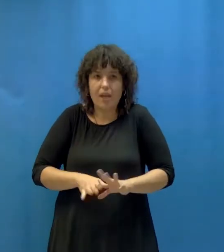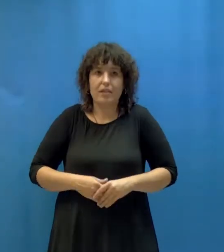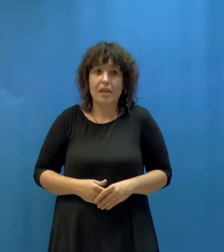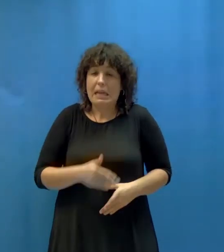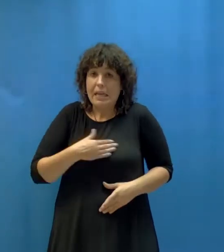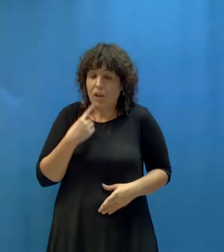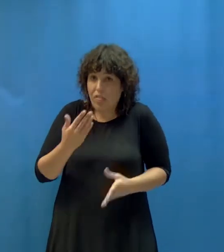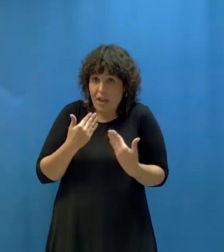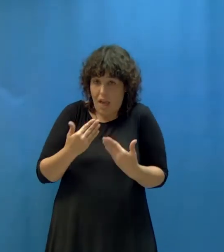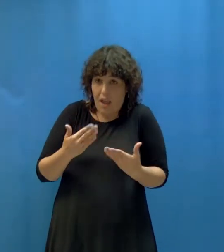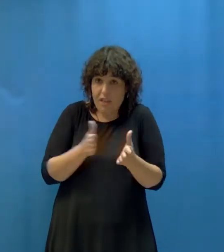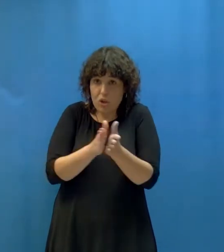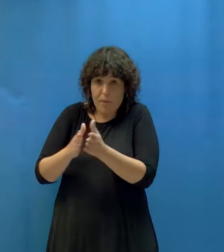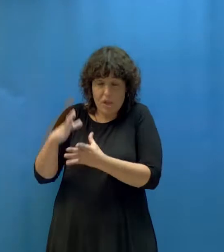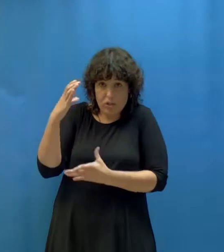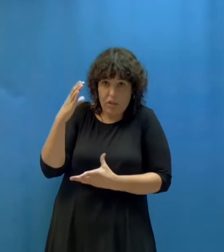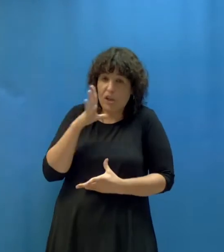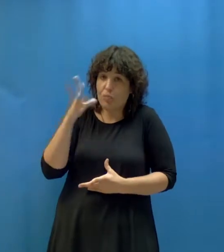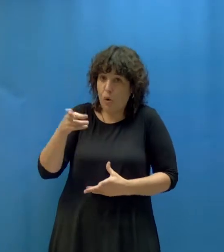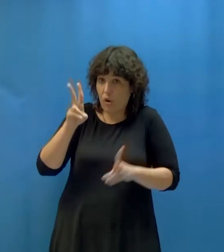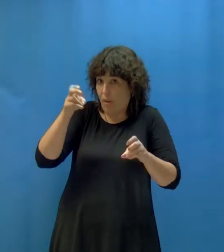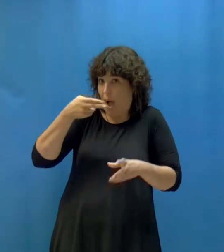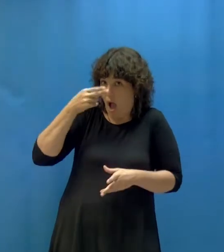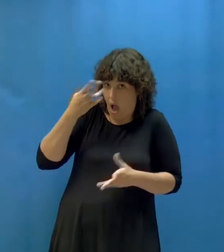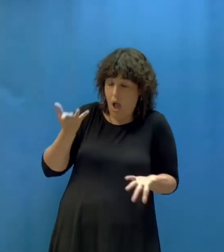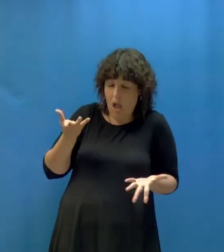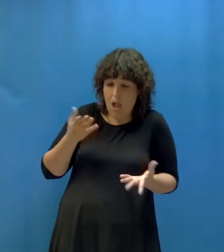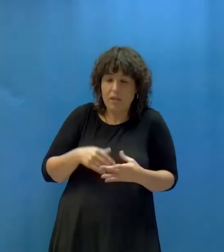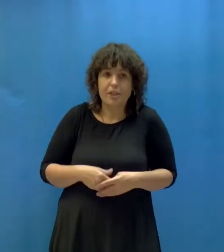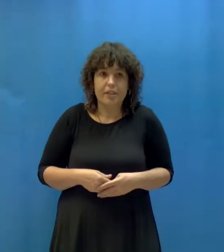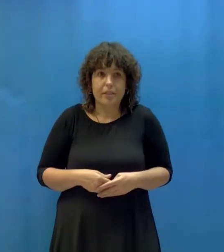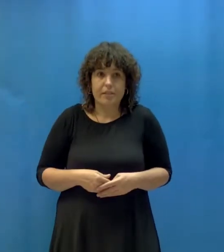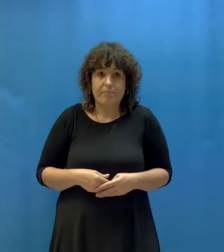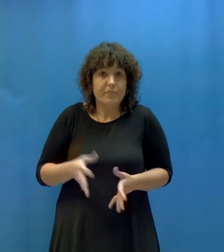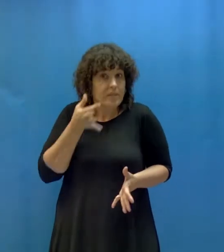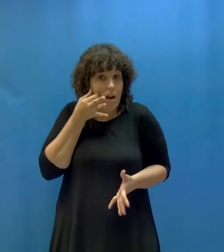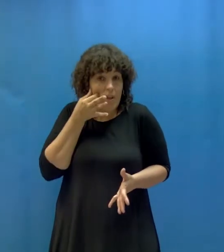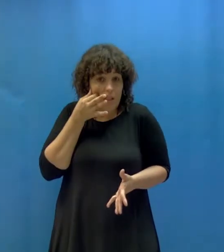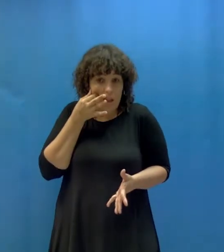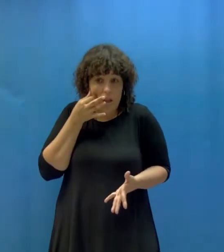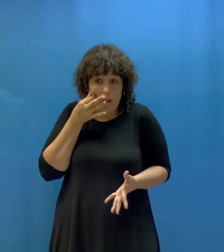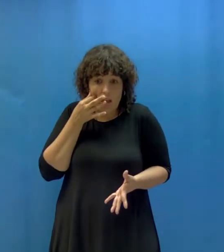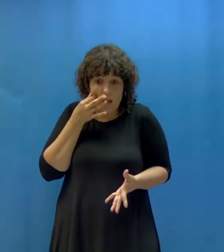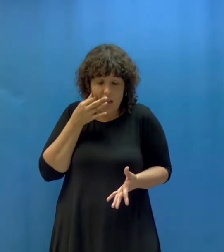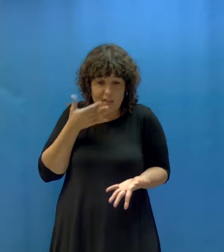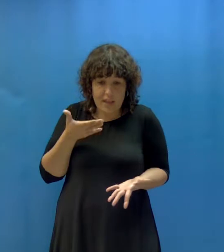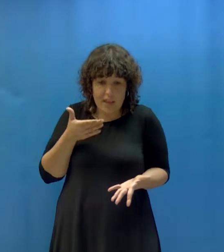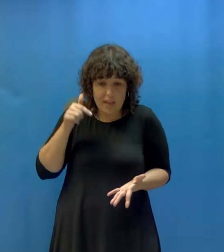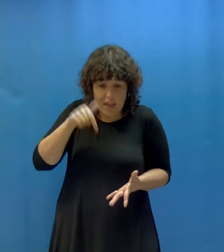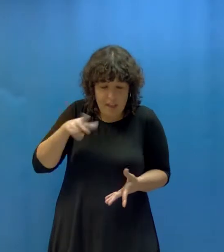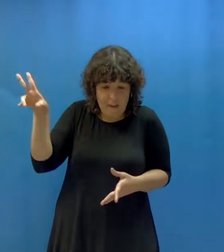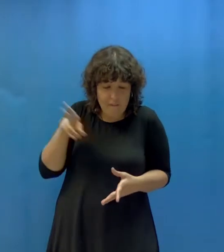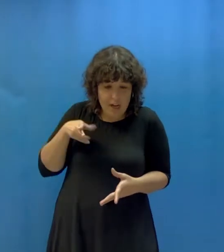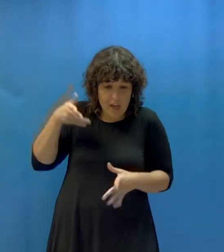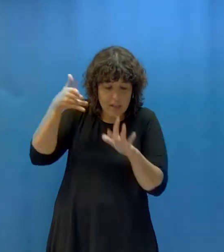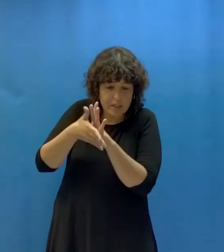vull agrair als companys de Ciutadans el seu interès en aquest tema. De fet, des del moment en què el Consell Rector vam explicar les prioritats